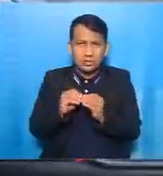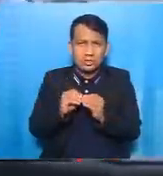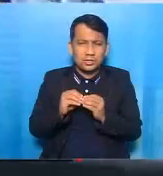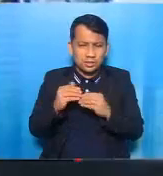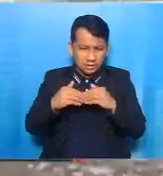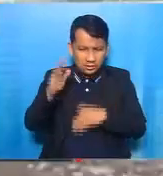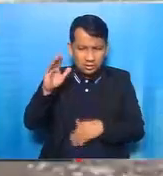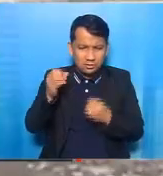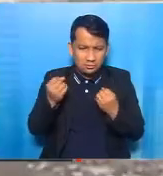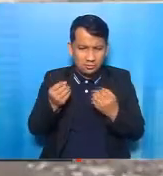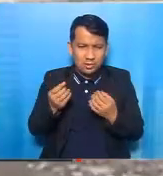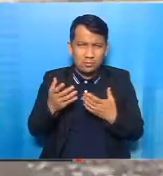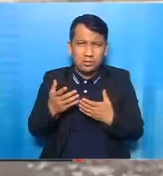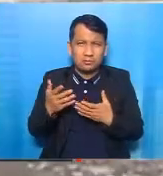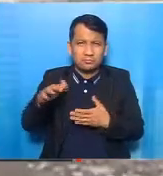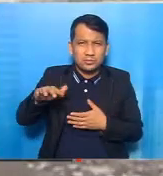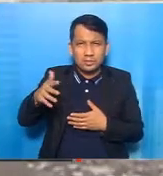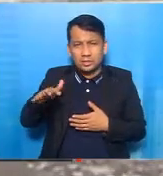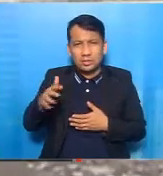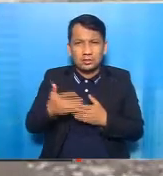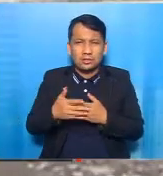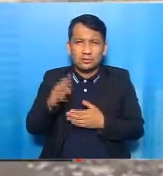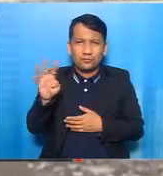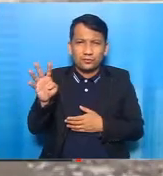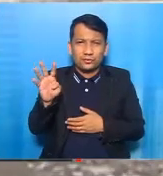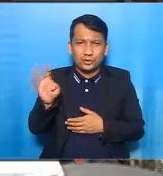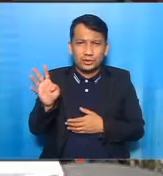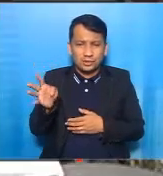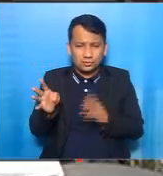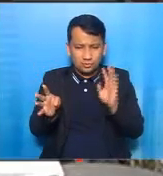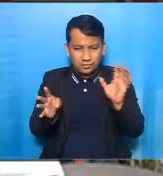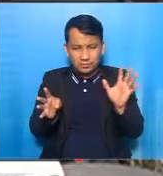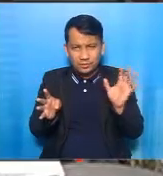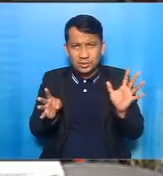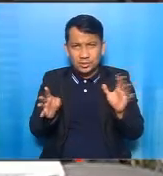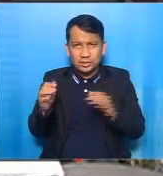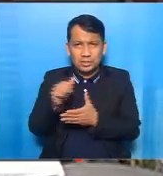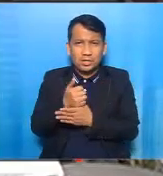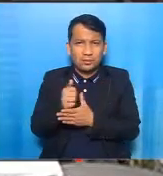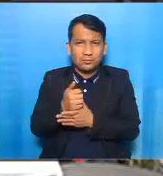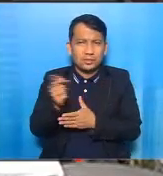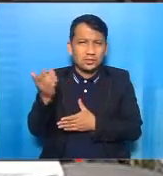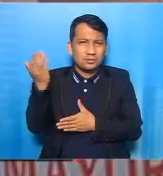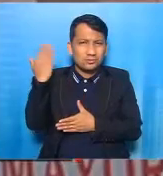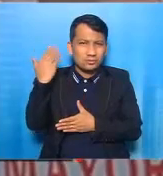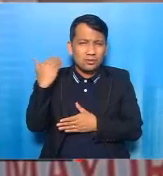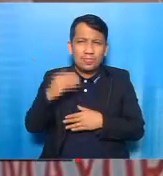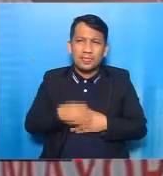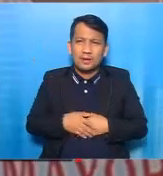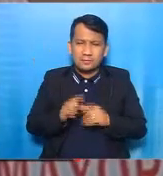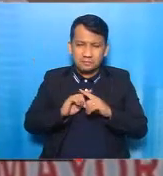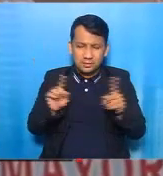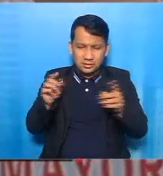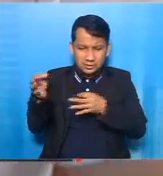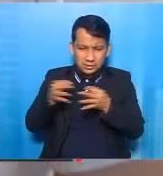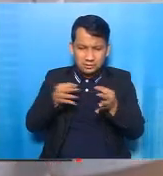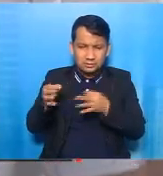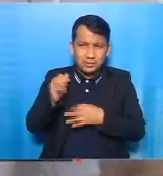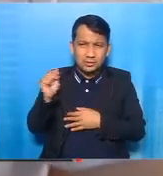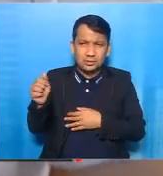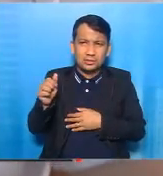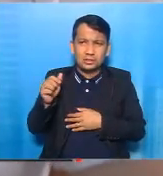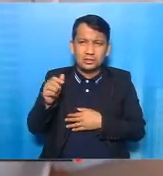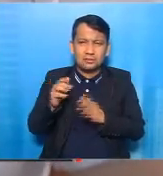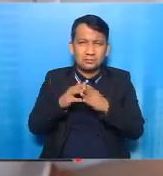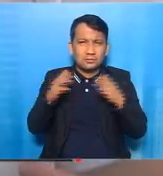record high. Naglalaro lang kasi sa 40 to 50 ang average na kaso sa lungsod noon. Pero paliwanag ng alkalde ng